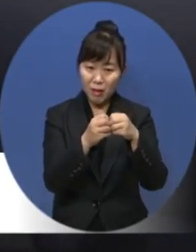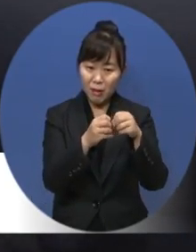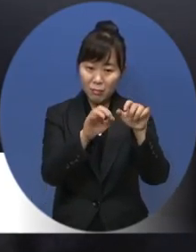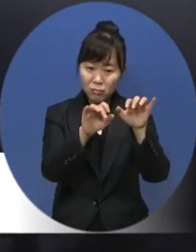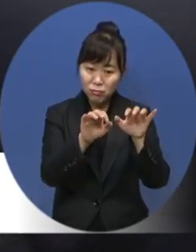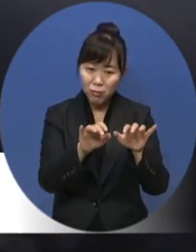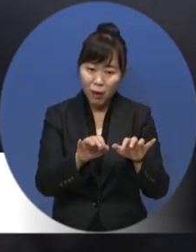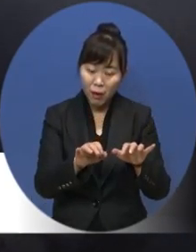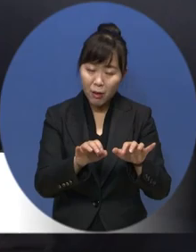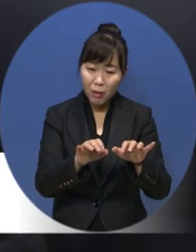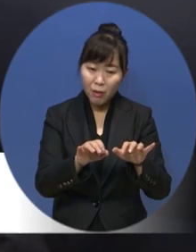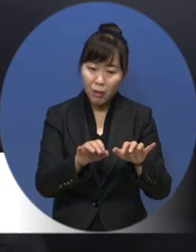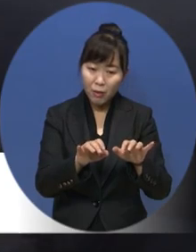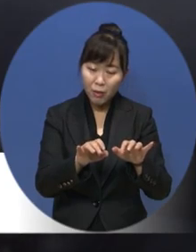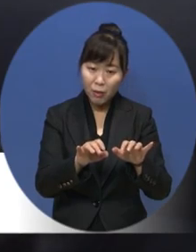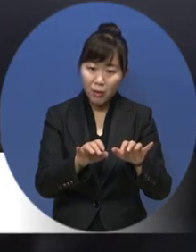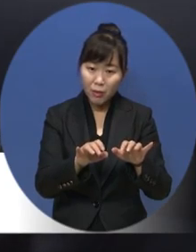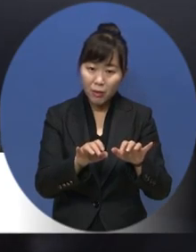유일문제지